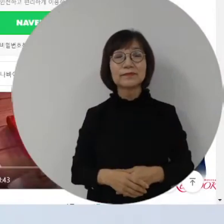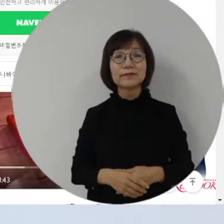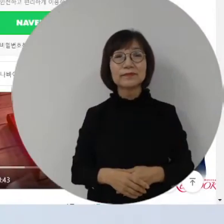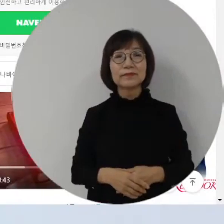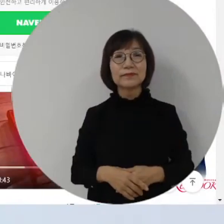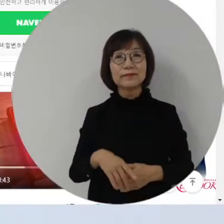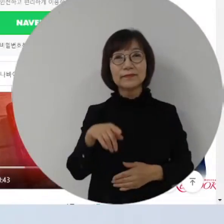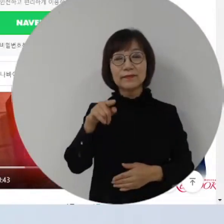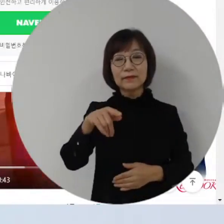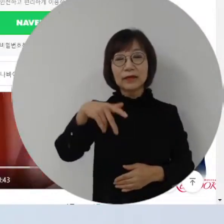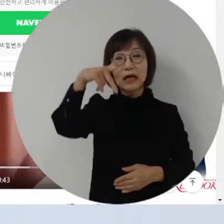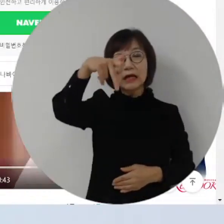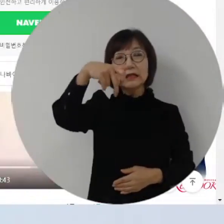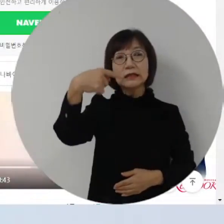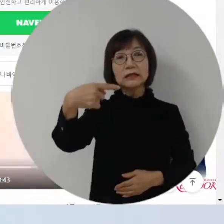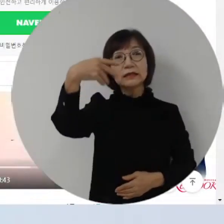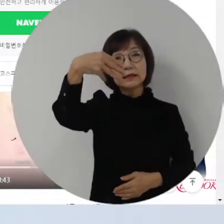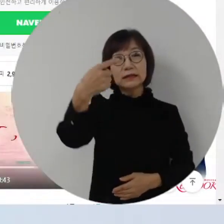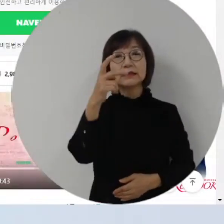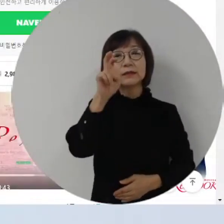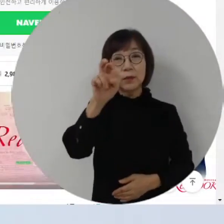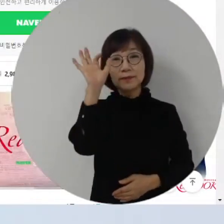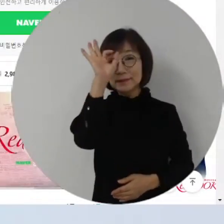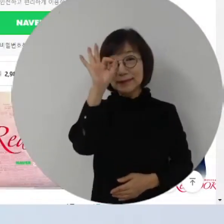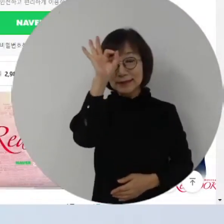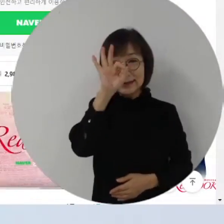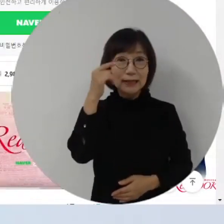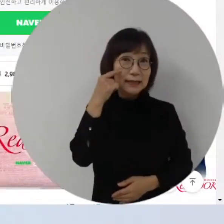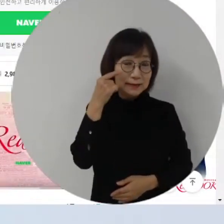검색 상자에 크롬이라고 입력할게요.